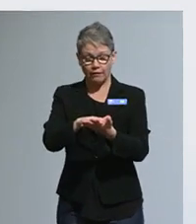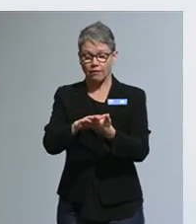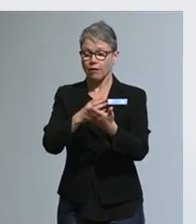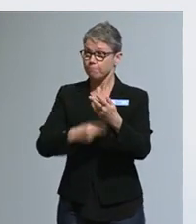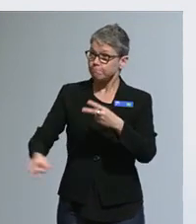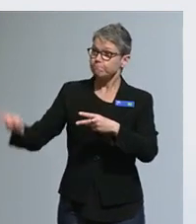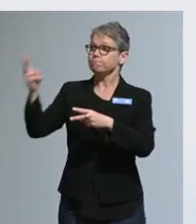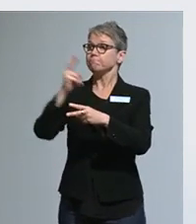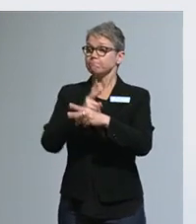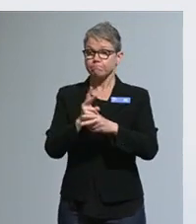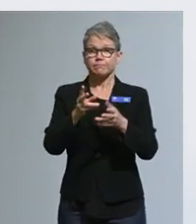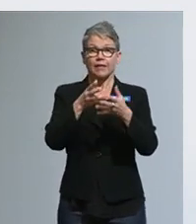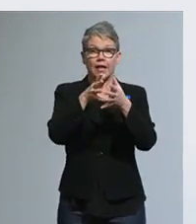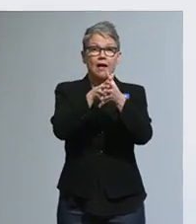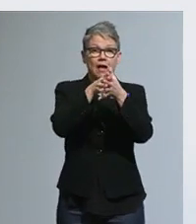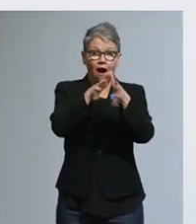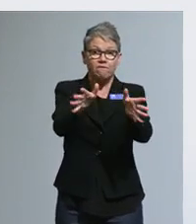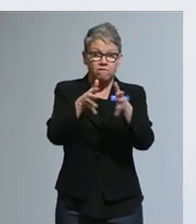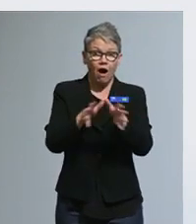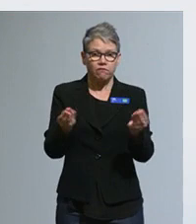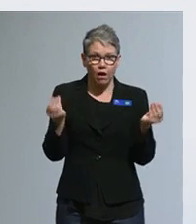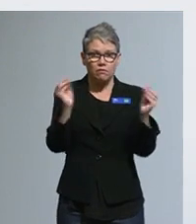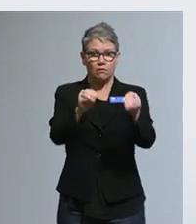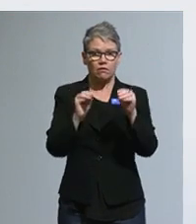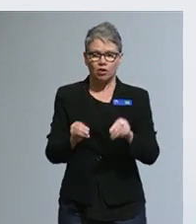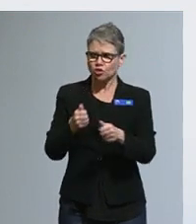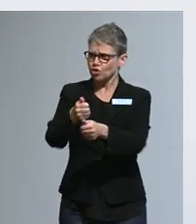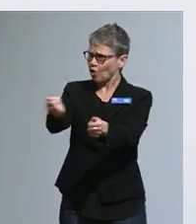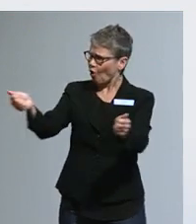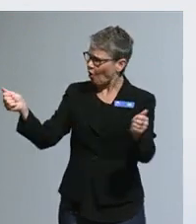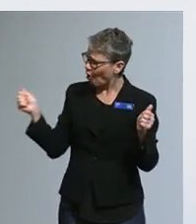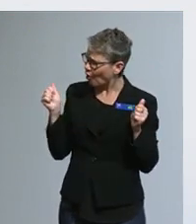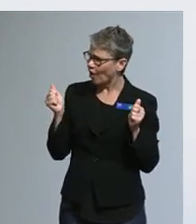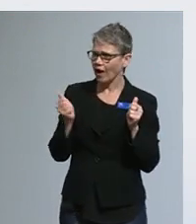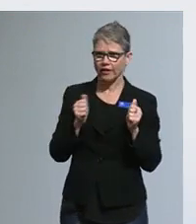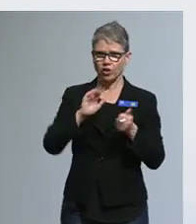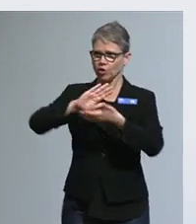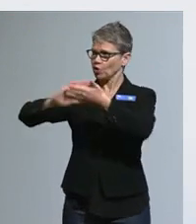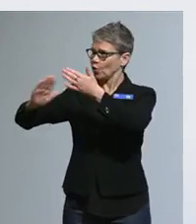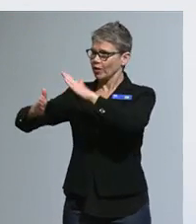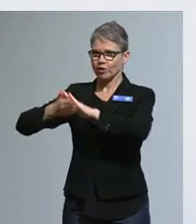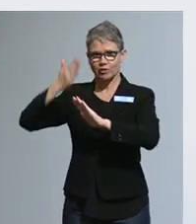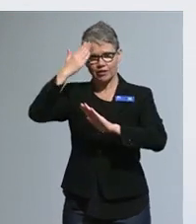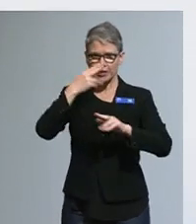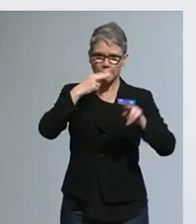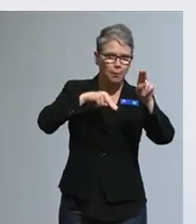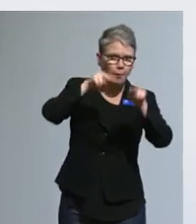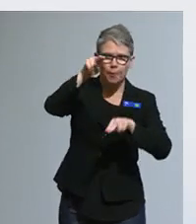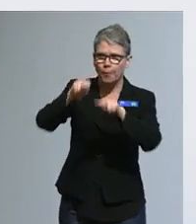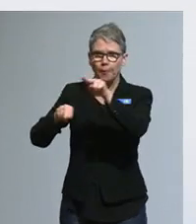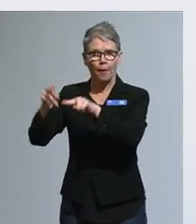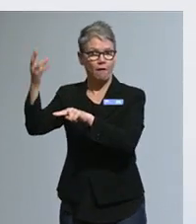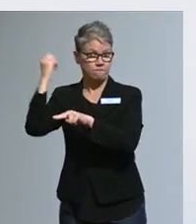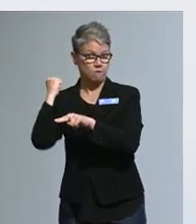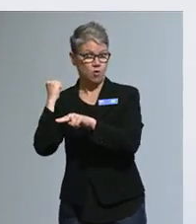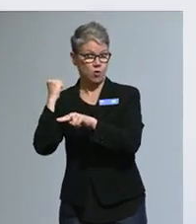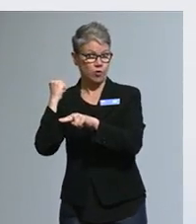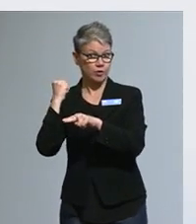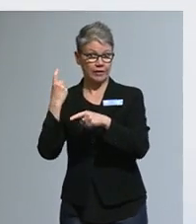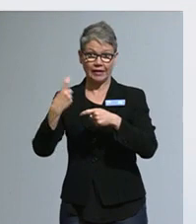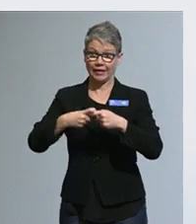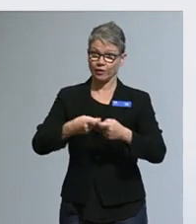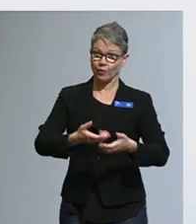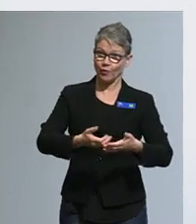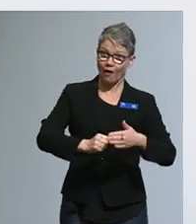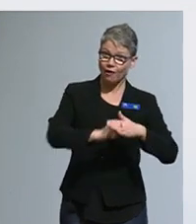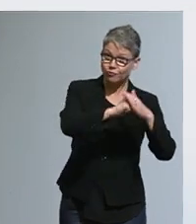enemmän avaamaan, niin että kaikki voi katsoa toistenkin niin kuin tietoja näiden avustusten hakujen osalta, niin